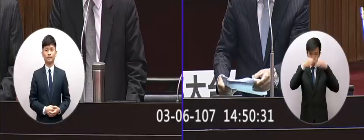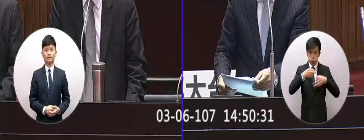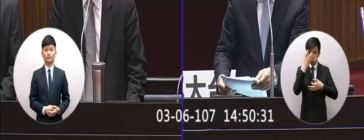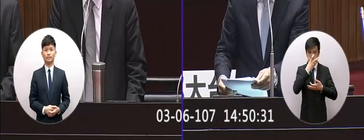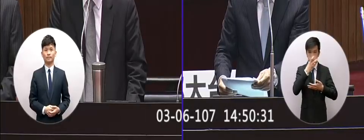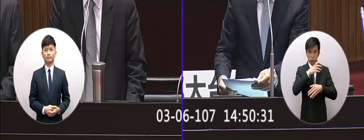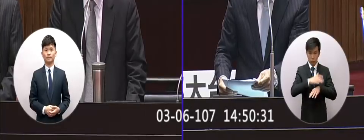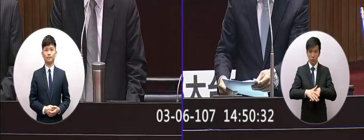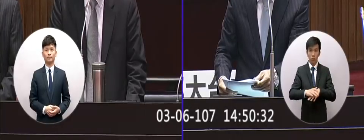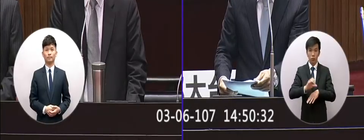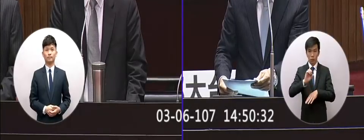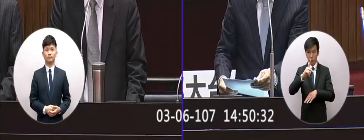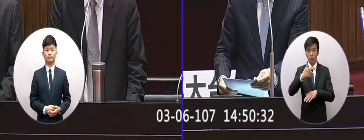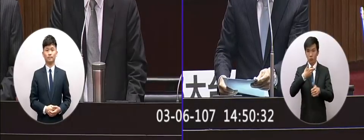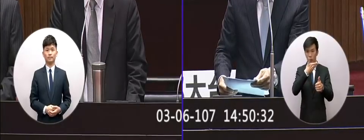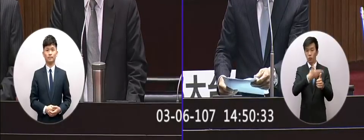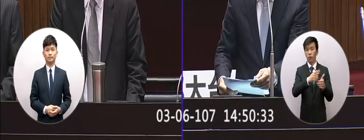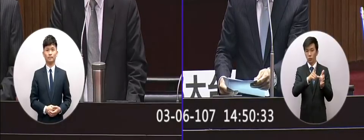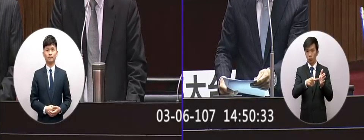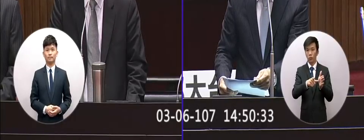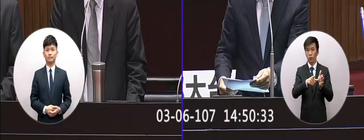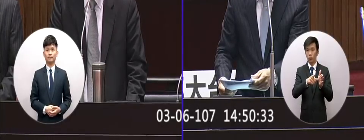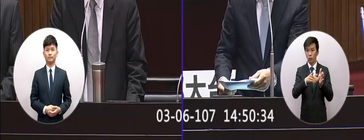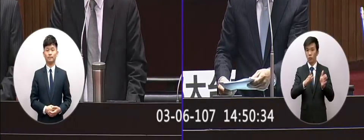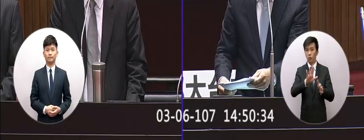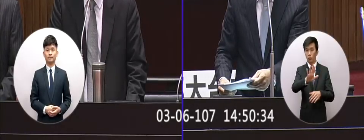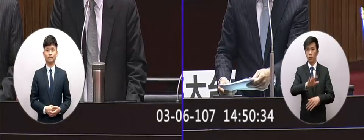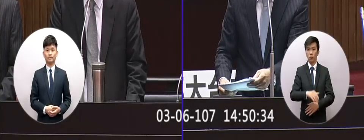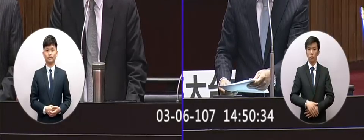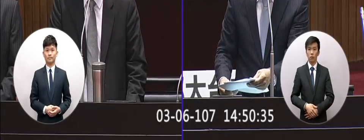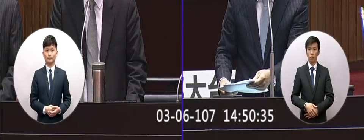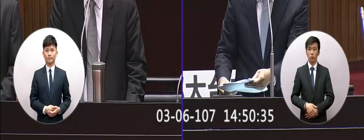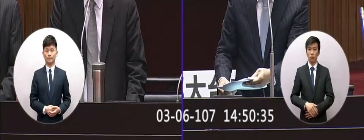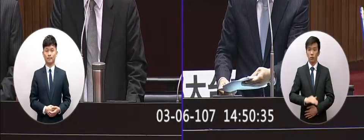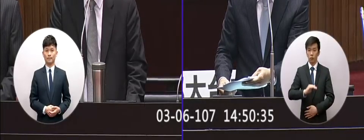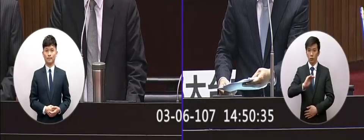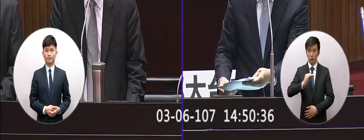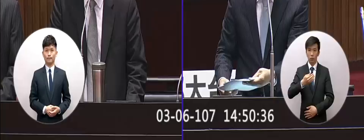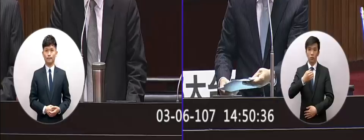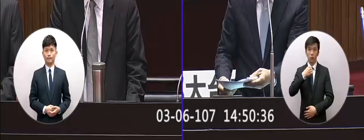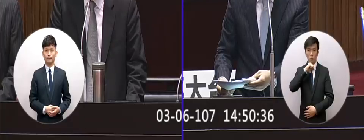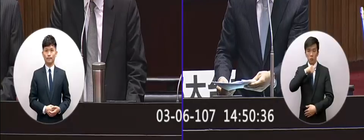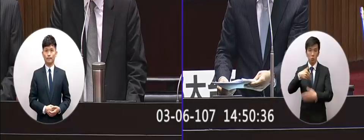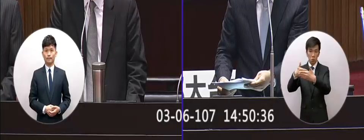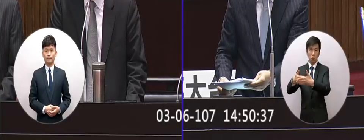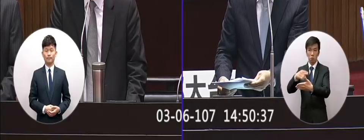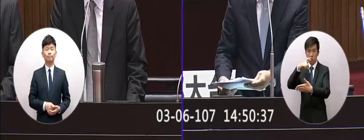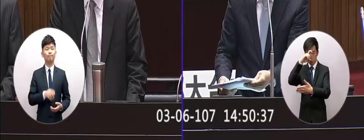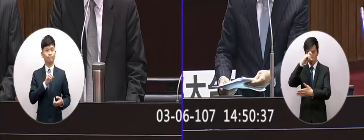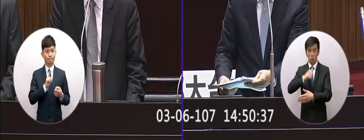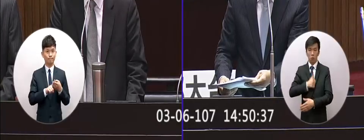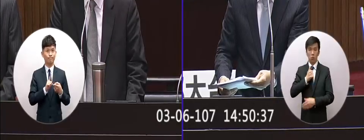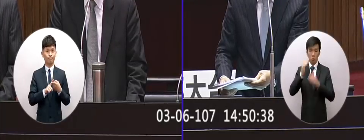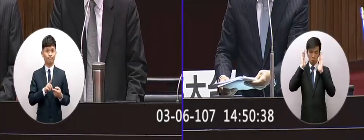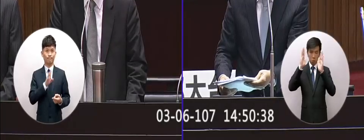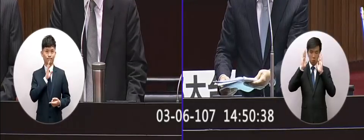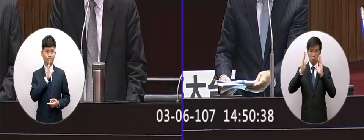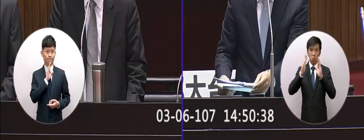也给你时间检讨了。但是两岸政策希望回到你自己所讲的啦，务实啦， 是啊， 灵活啦，